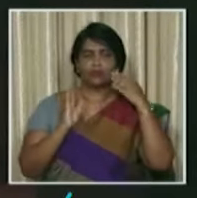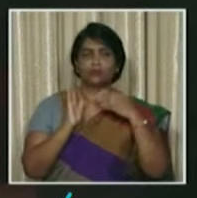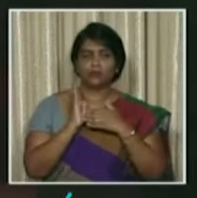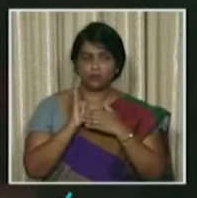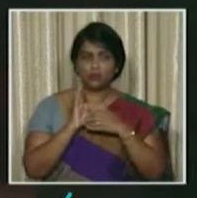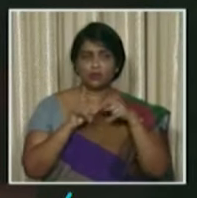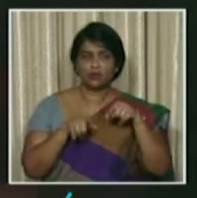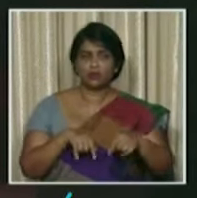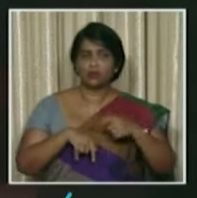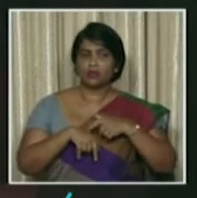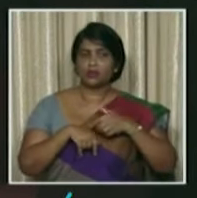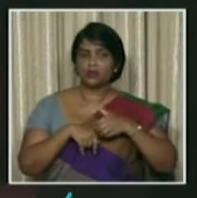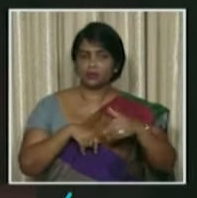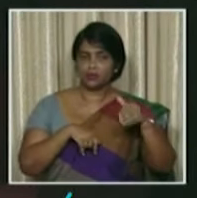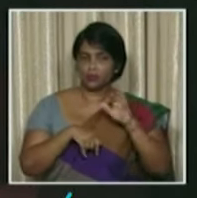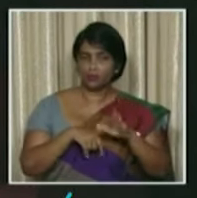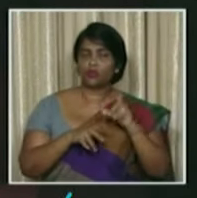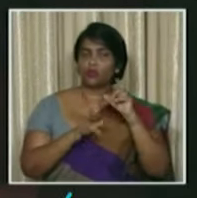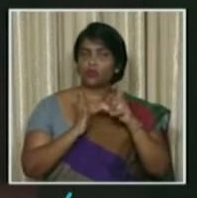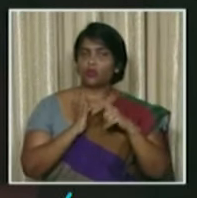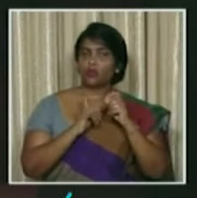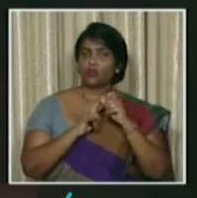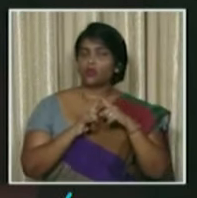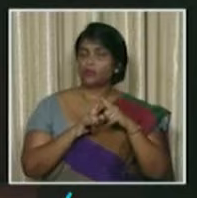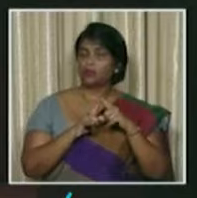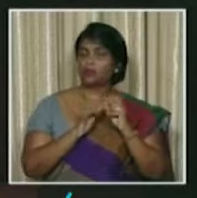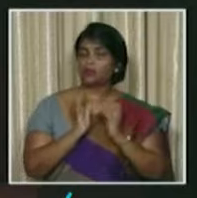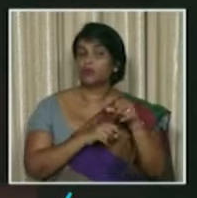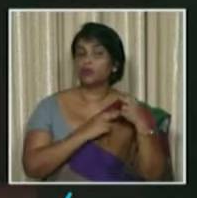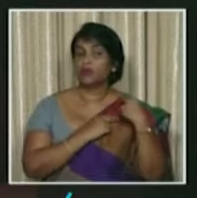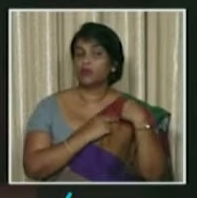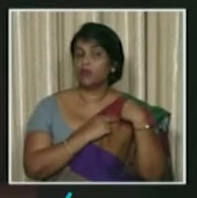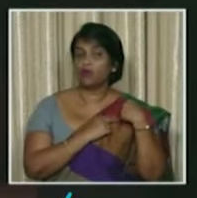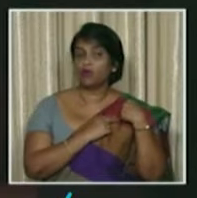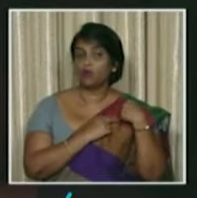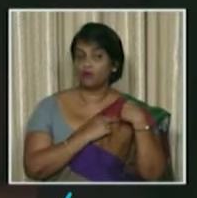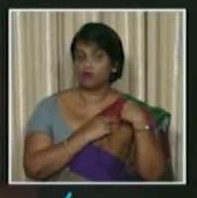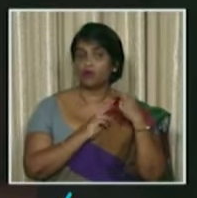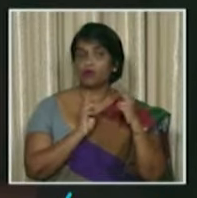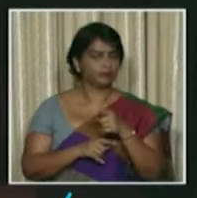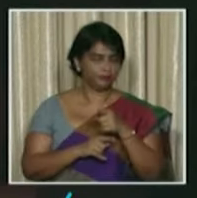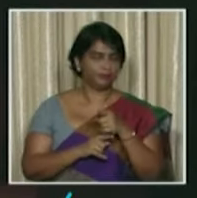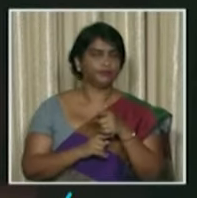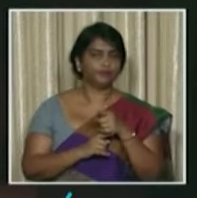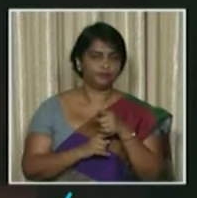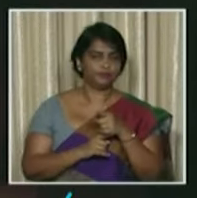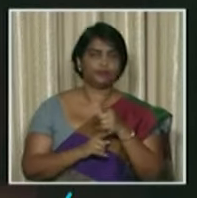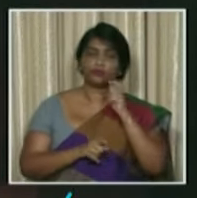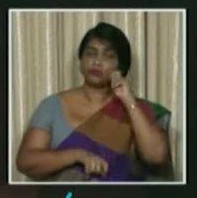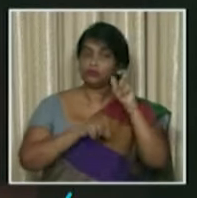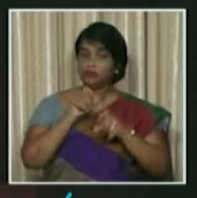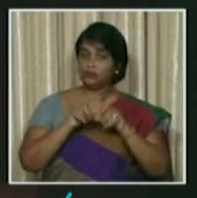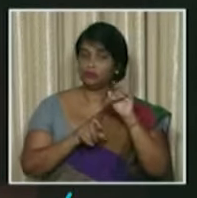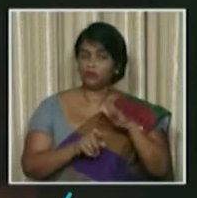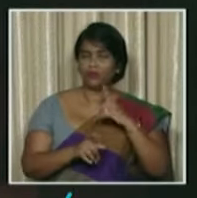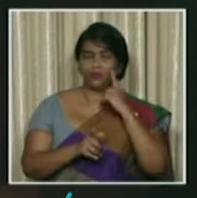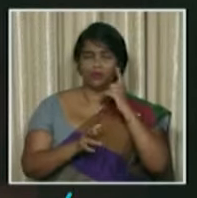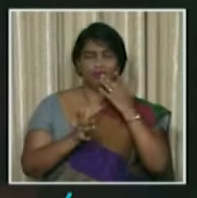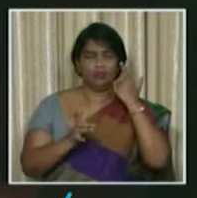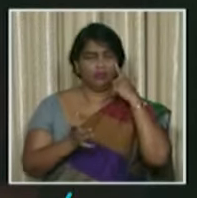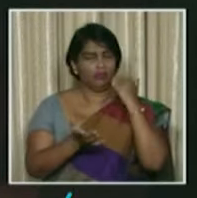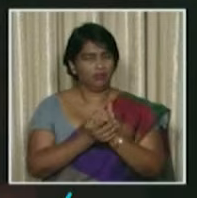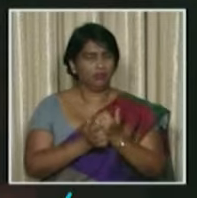මෙම කාල සීමාවේදී කෝප් කමිටුවේ සභාපතිත්වයේ දරුවේ කවුද ඒ කියන්නේ මේ අසුචි පෝර ගනු දෙනුව ගැන ජනතාව අපායට ගෙන යන